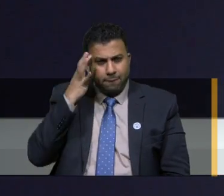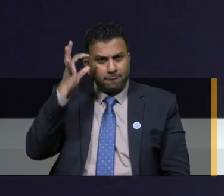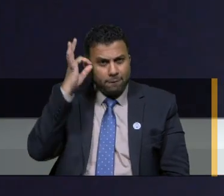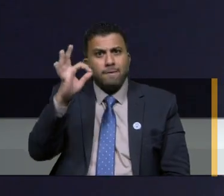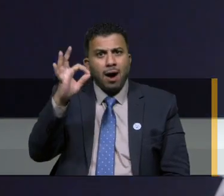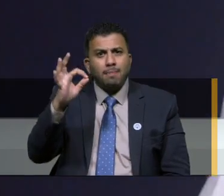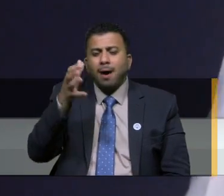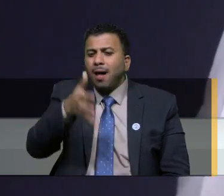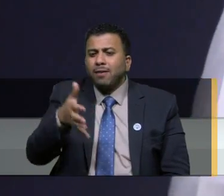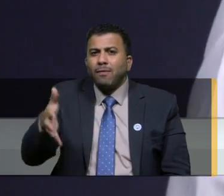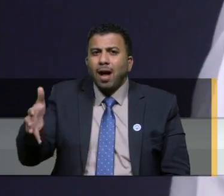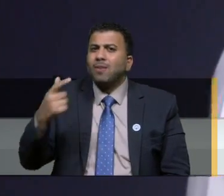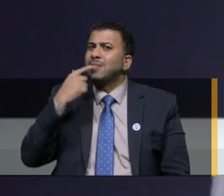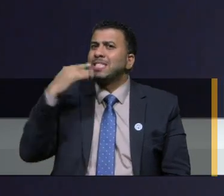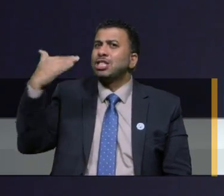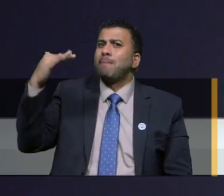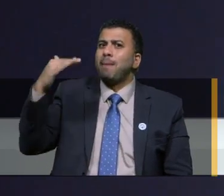ومواهب الأطفال واليافعين.